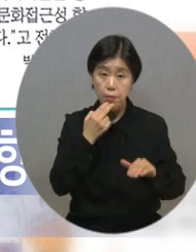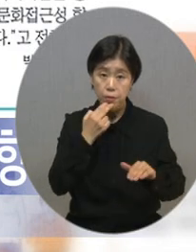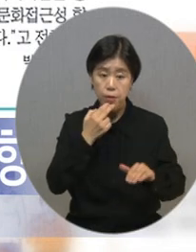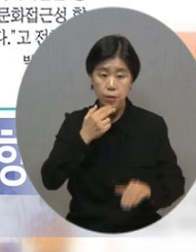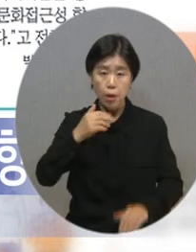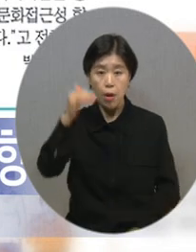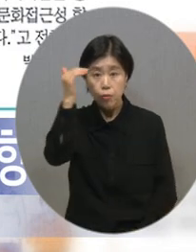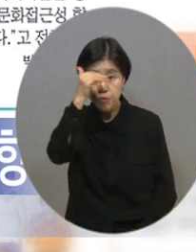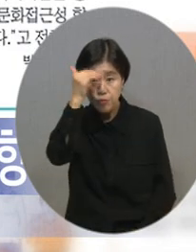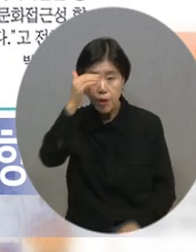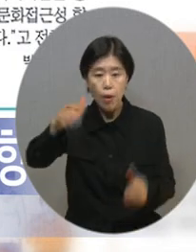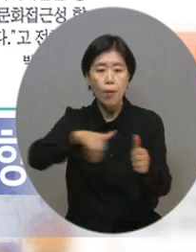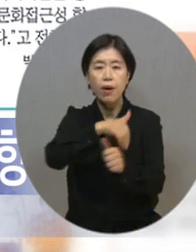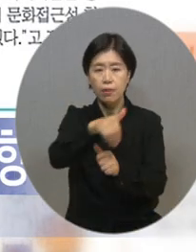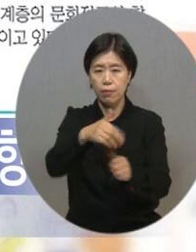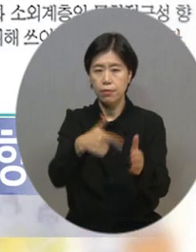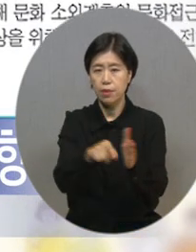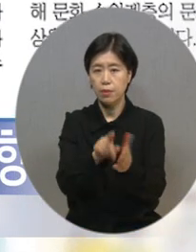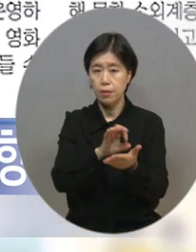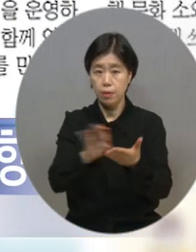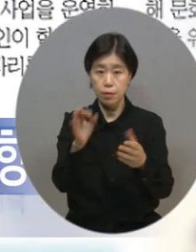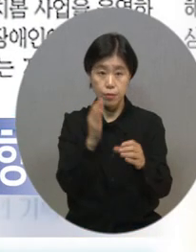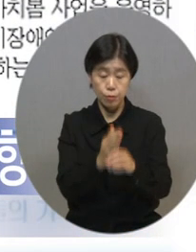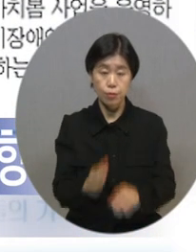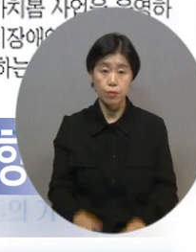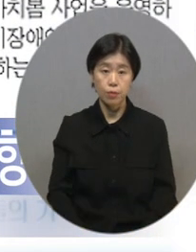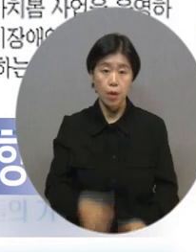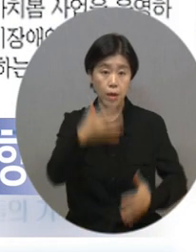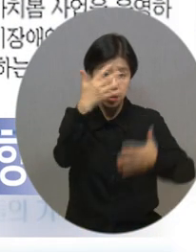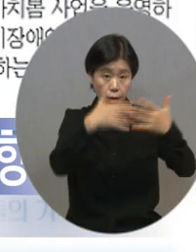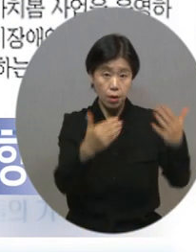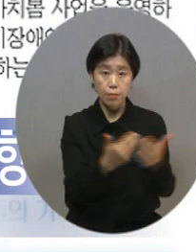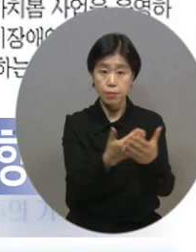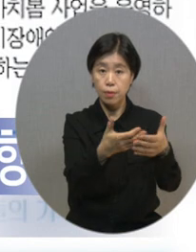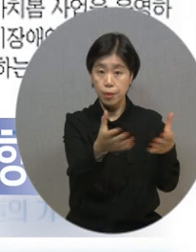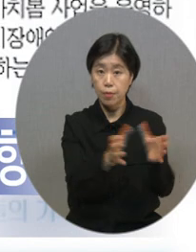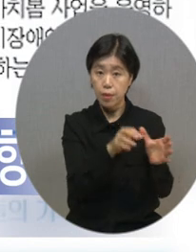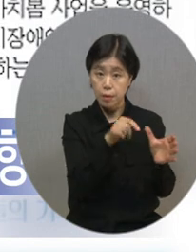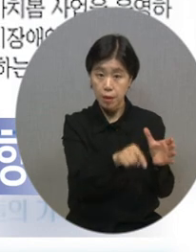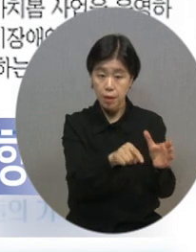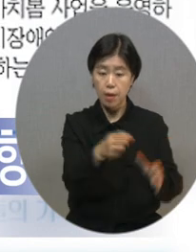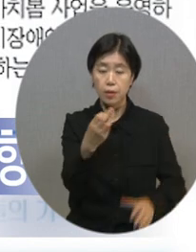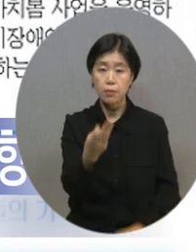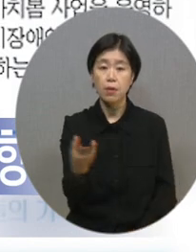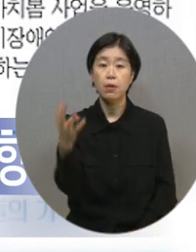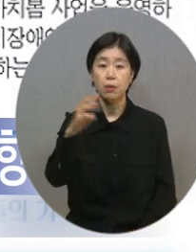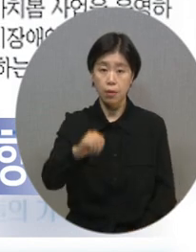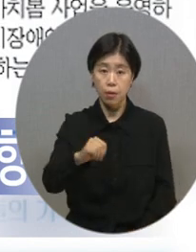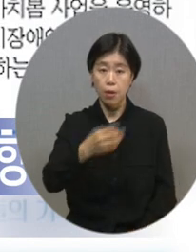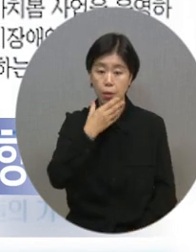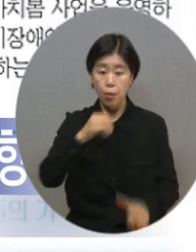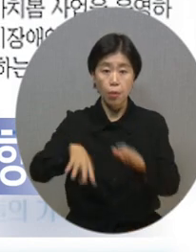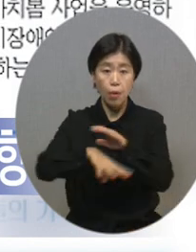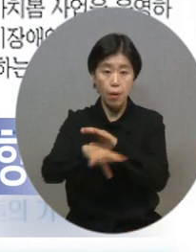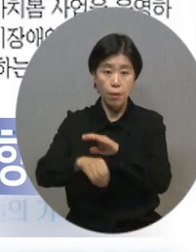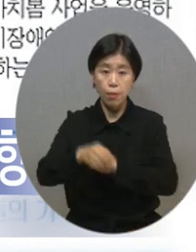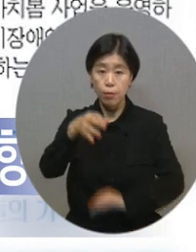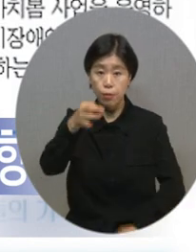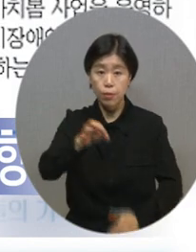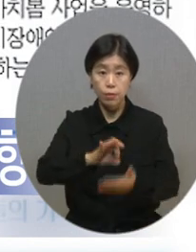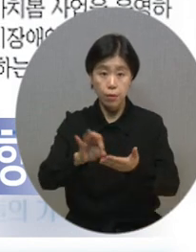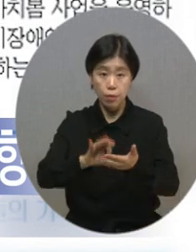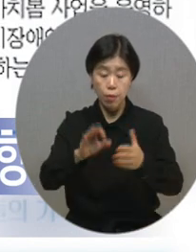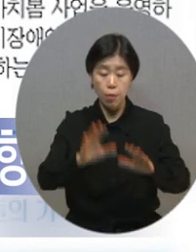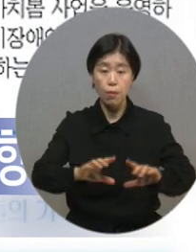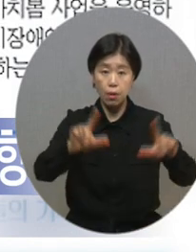등에 활용 중에 있는데요이 영화진흥위원회는 13억 원의 복권 기금을 활용해 올해 120편